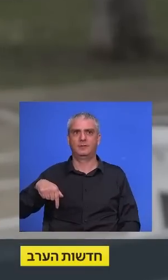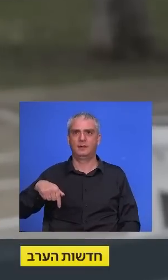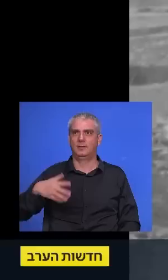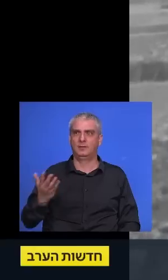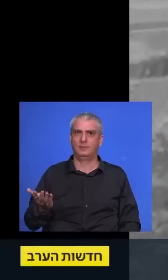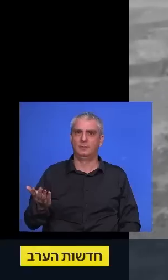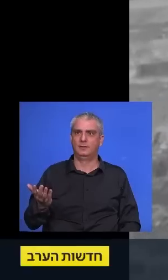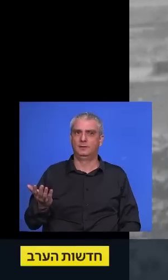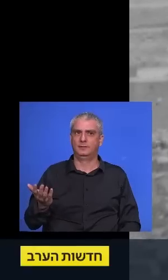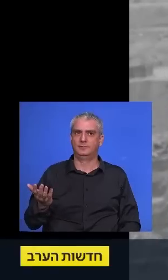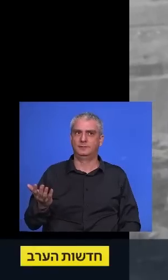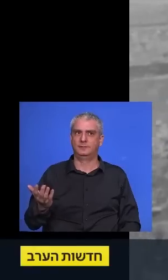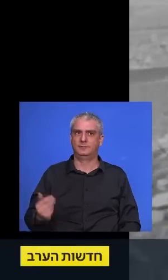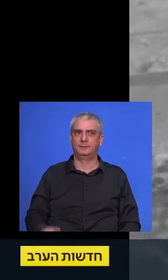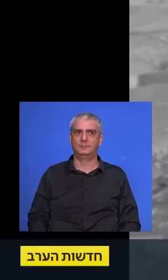מישראל.